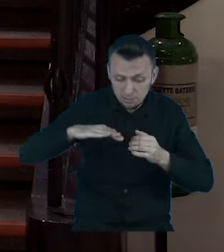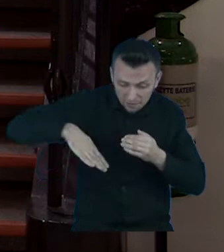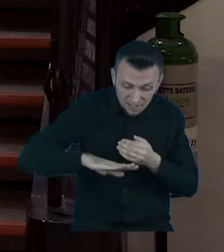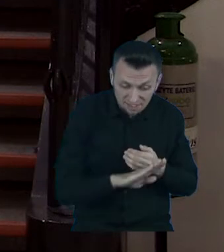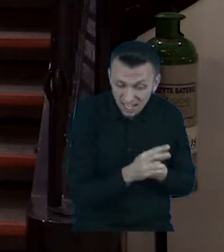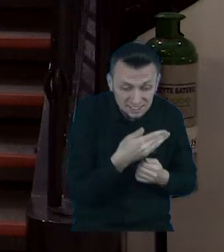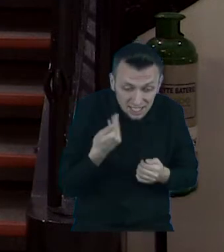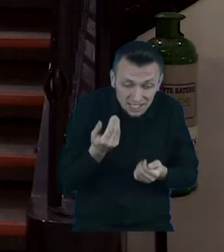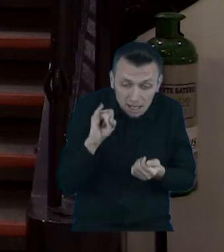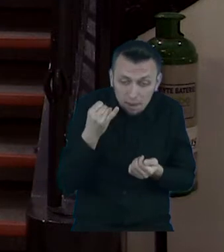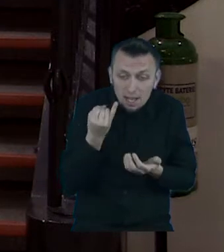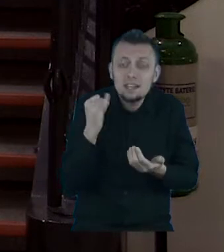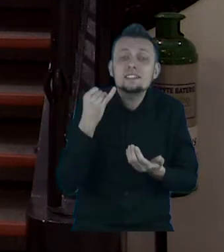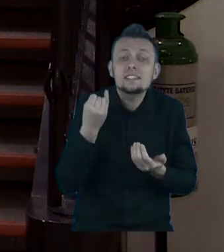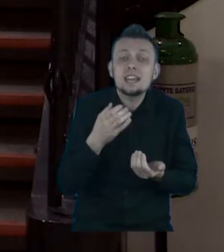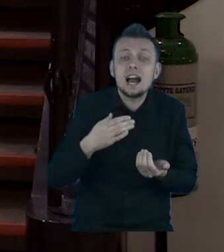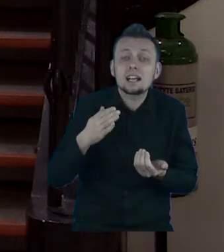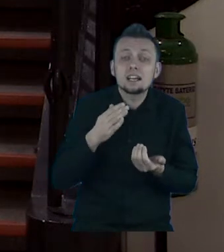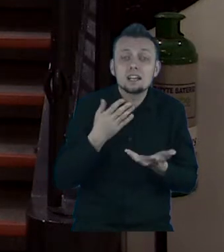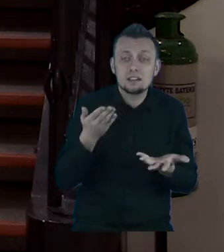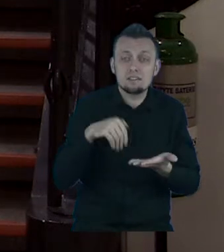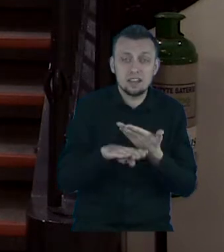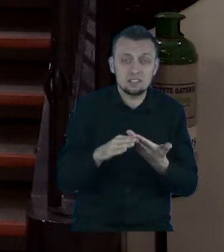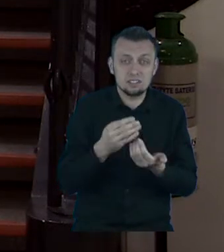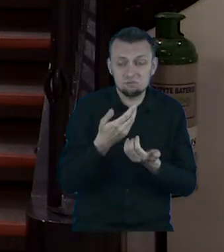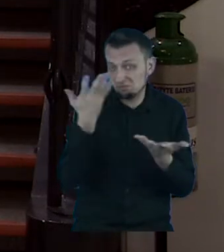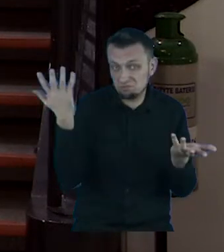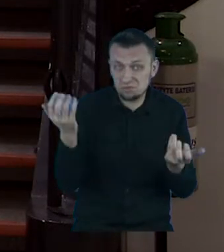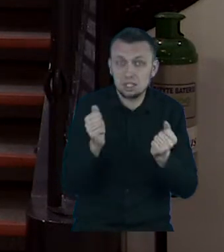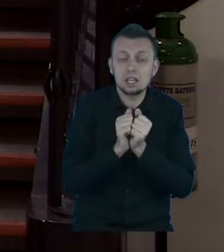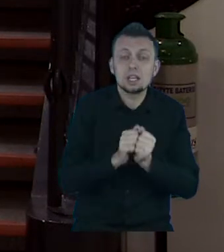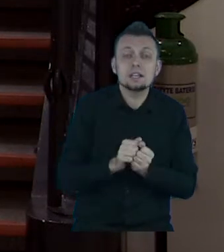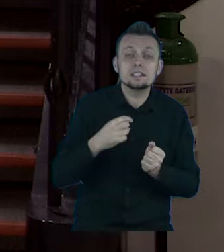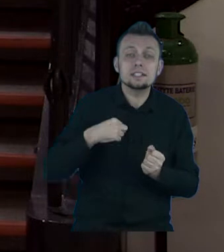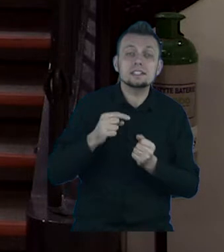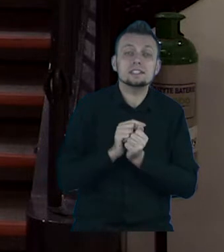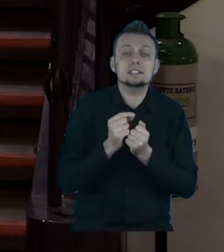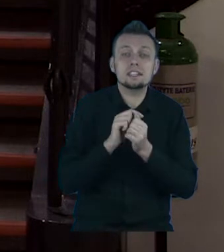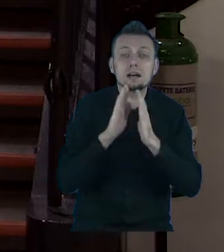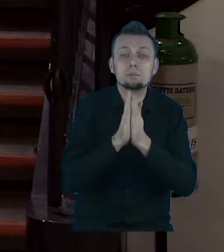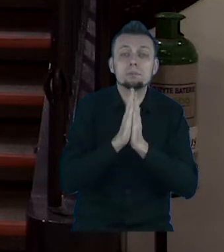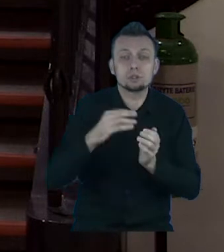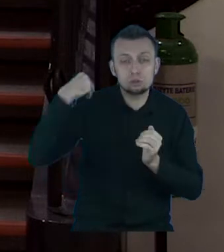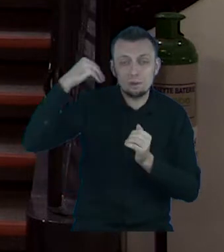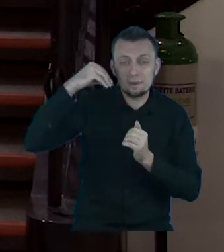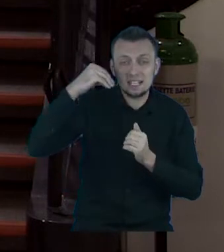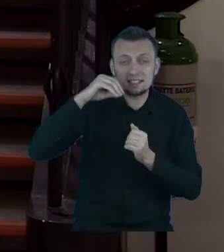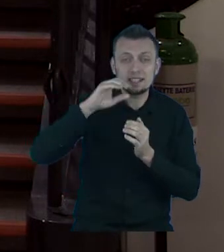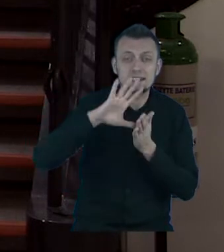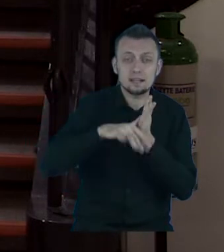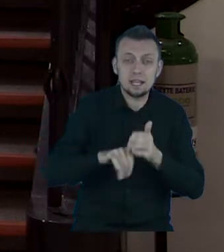osobom, zwróciłem się do pana prezydenta z interpelacją odnośnie powołania pełnomocnika lub ewentualnie osoby